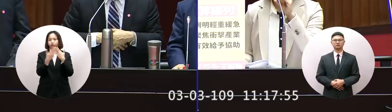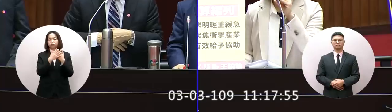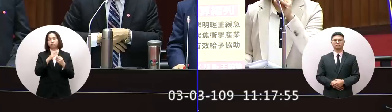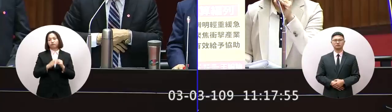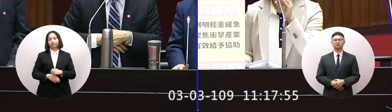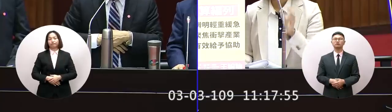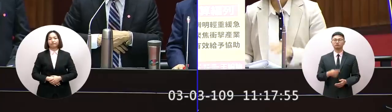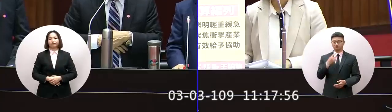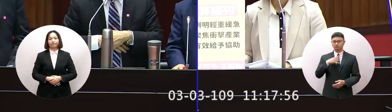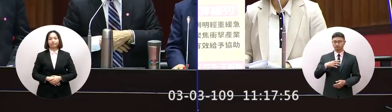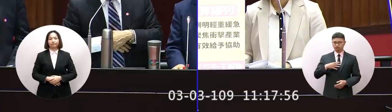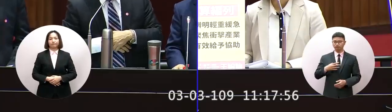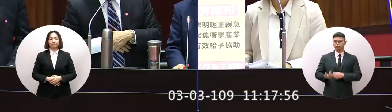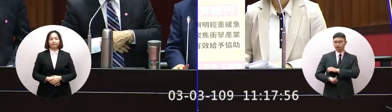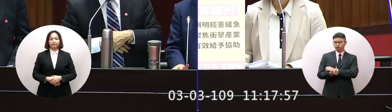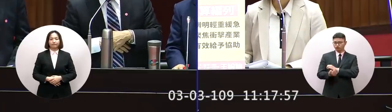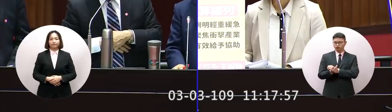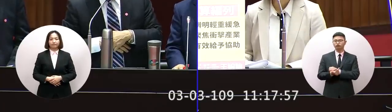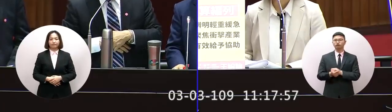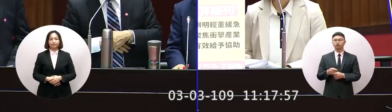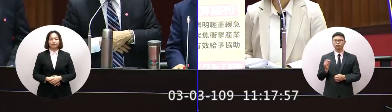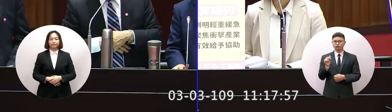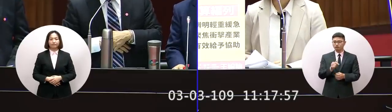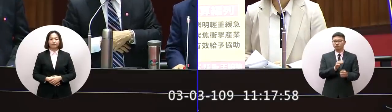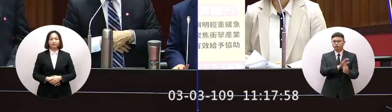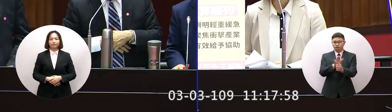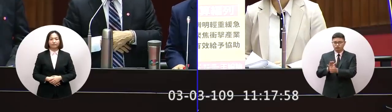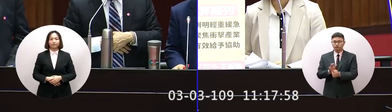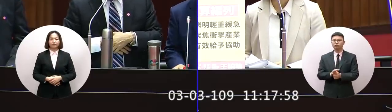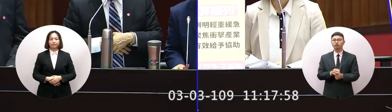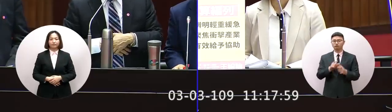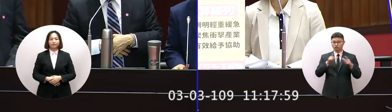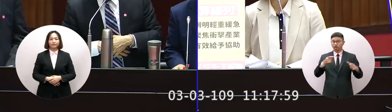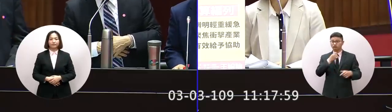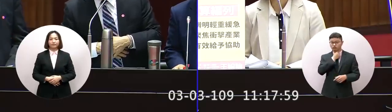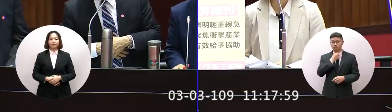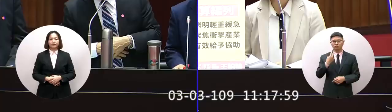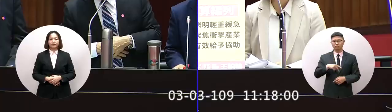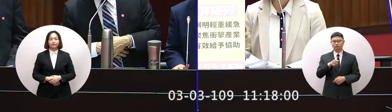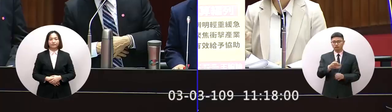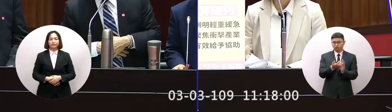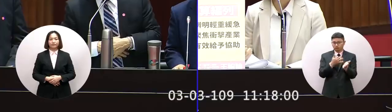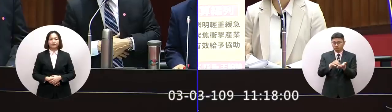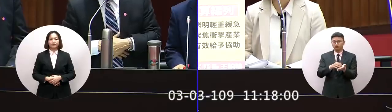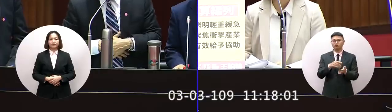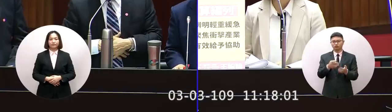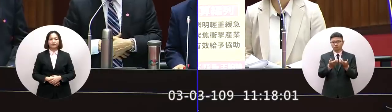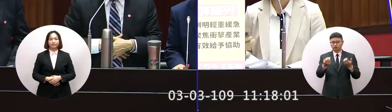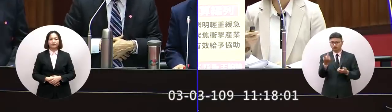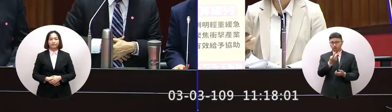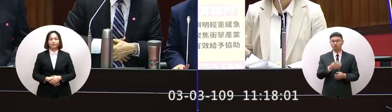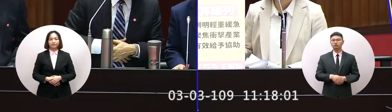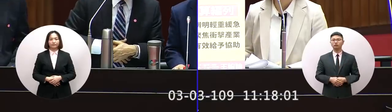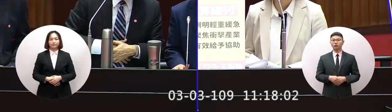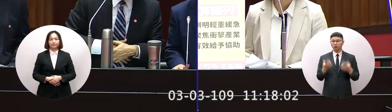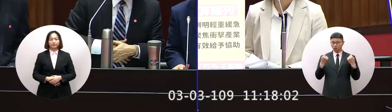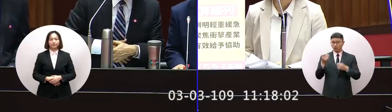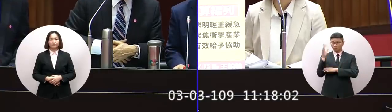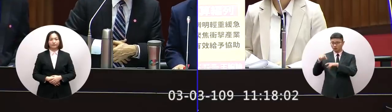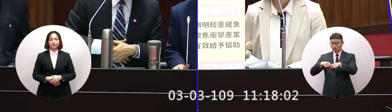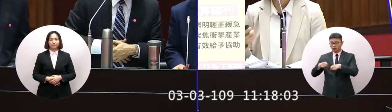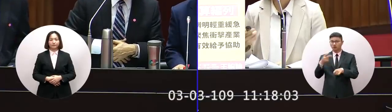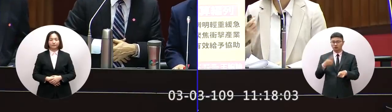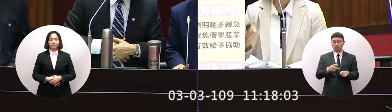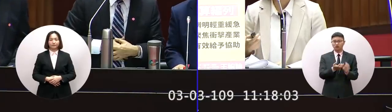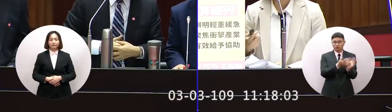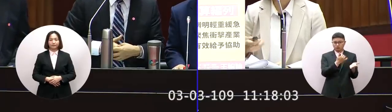我们理解应该要加快加大用力 来做，但是我觉得在预算的部分应该是两件事情来看，就是原本的措施和原本的预算其实有一些已经有编列的